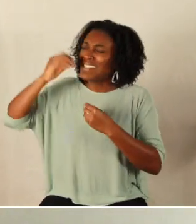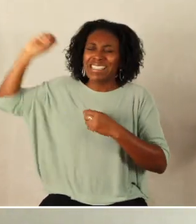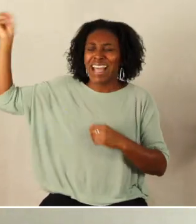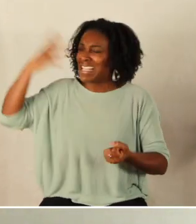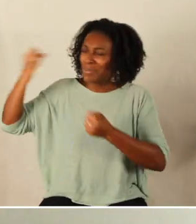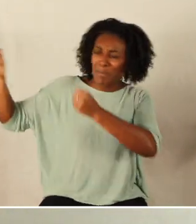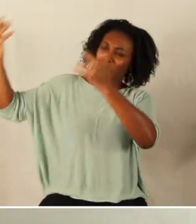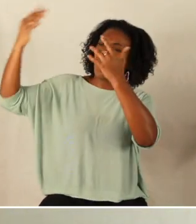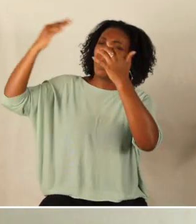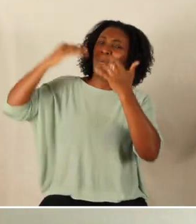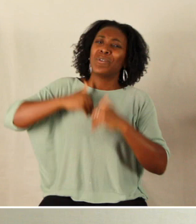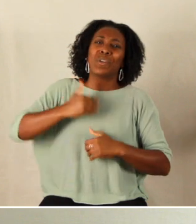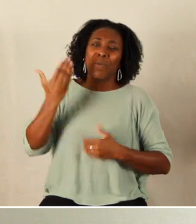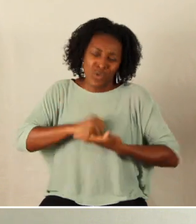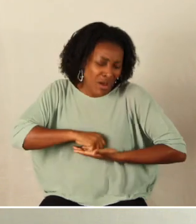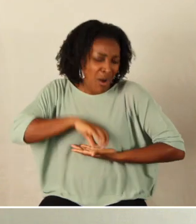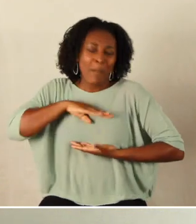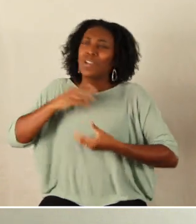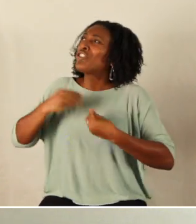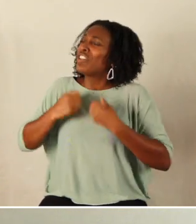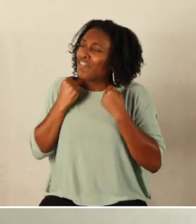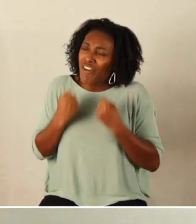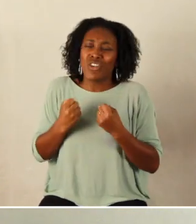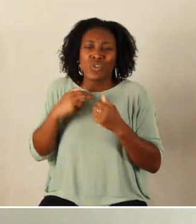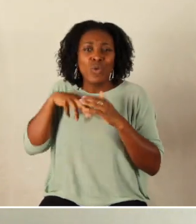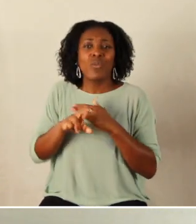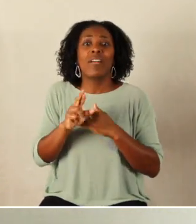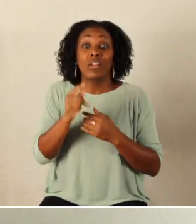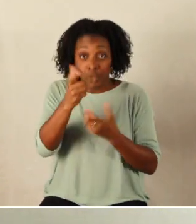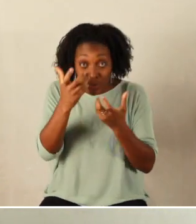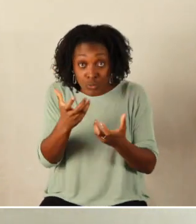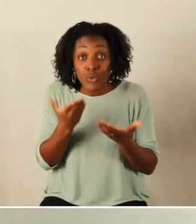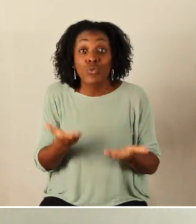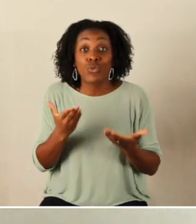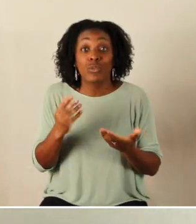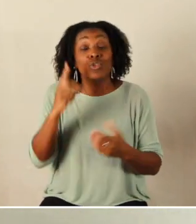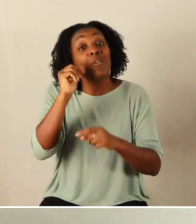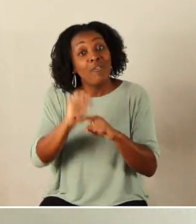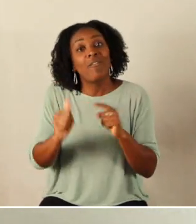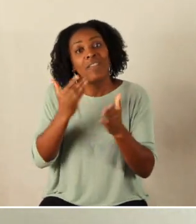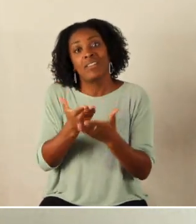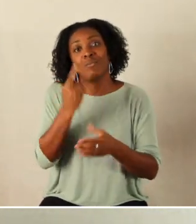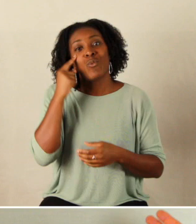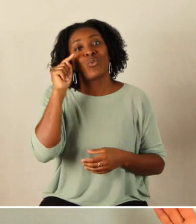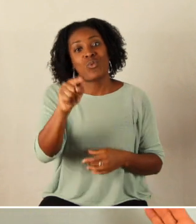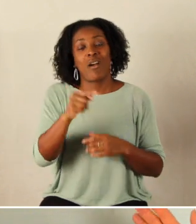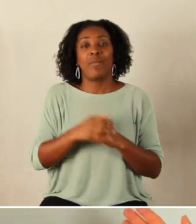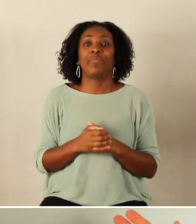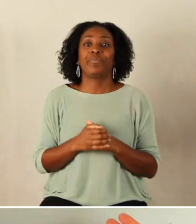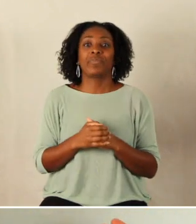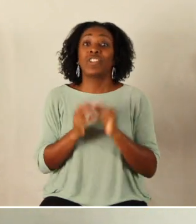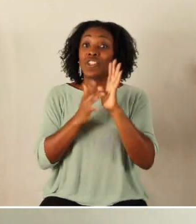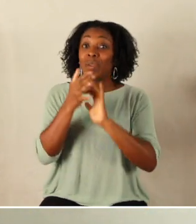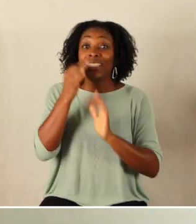mission. » D'avoir des forces nouvelles. Est-ce que tu le veux aujourd'hui? Parce que Dieu veut le faire dans ta vie. Jésus dira « Si quelqu'un a